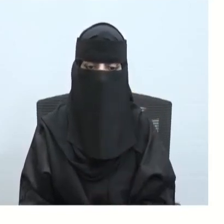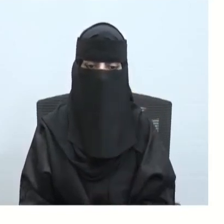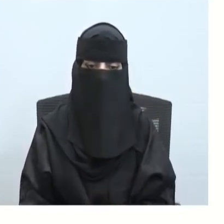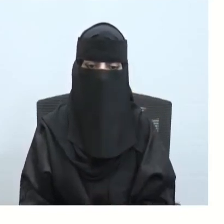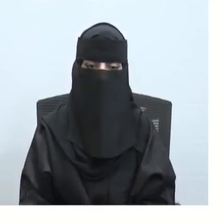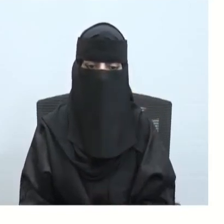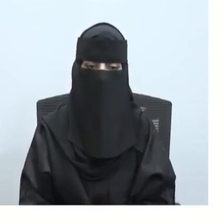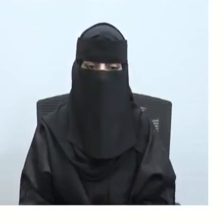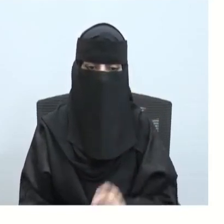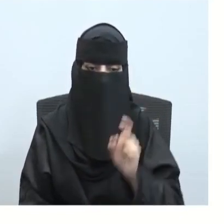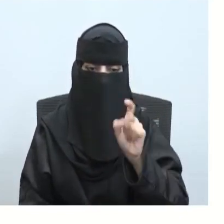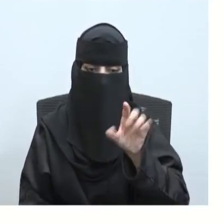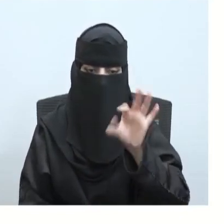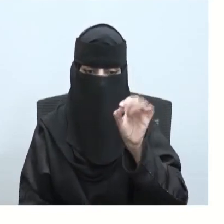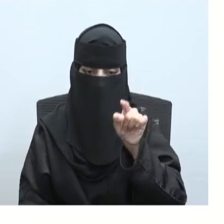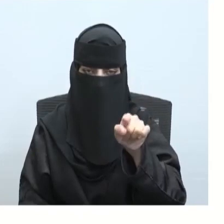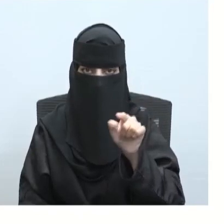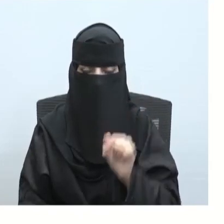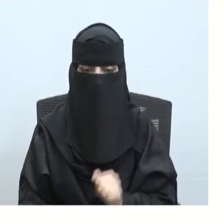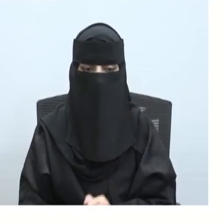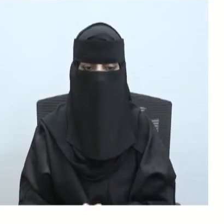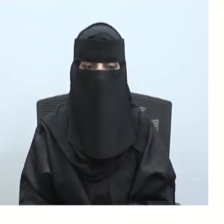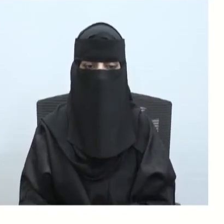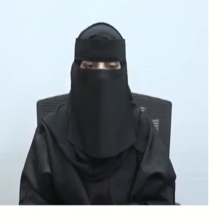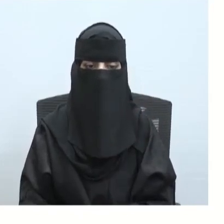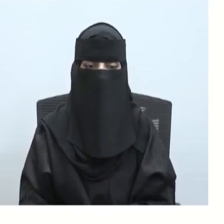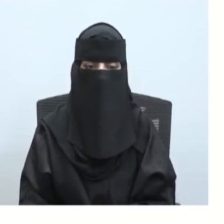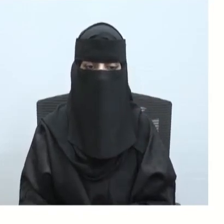بعد ذلك من Device Parameters